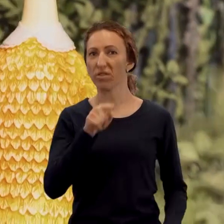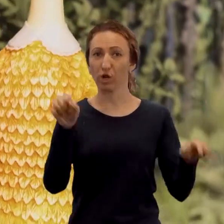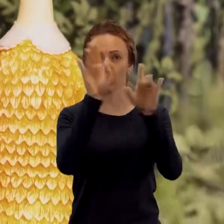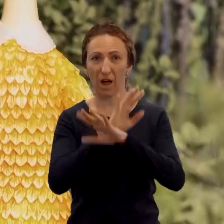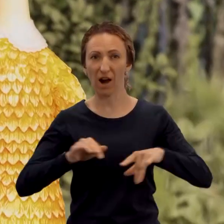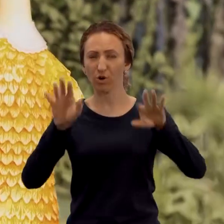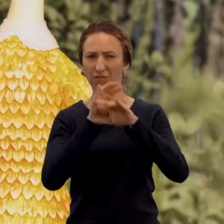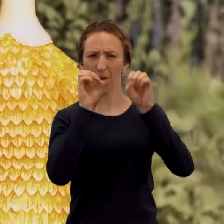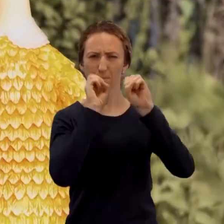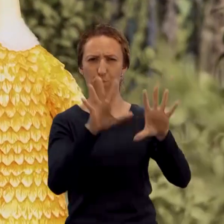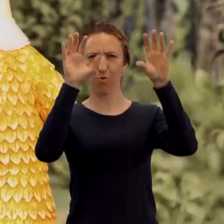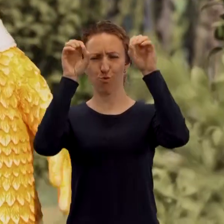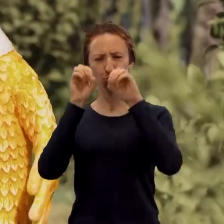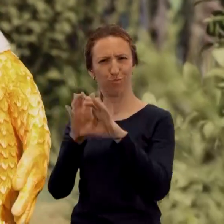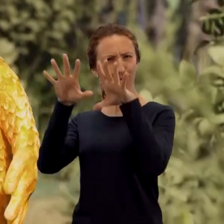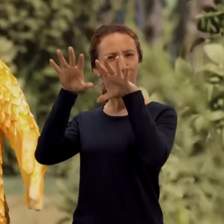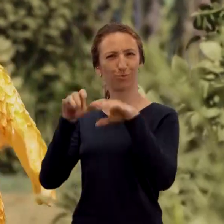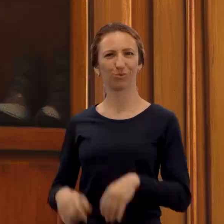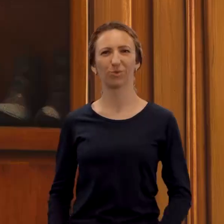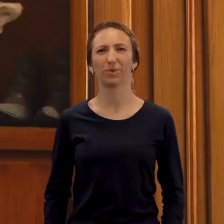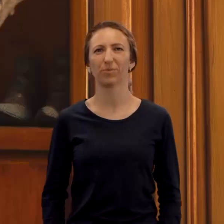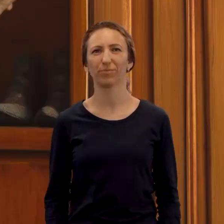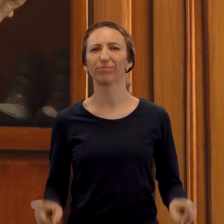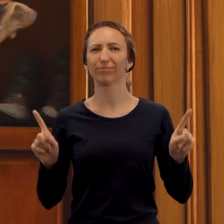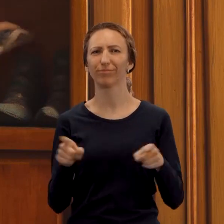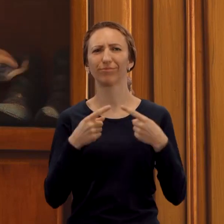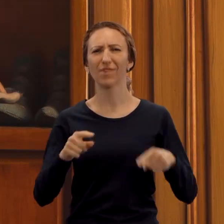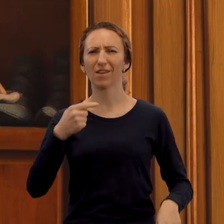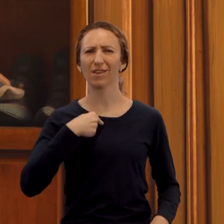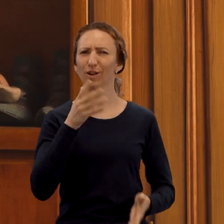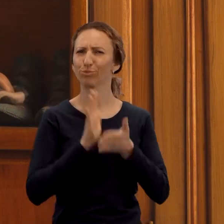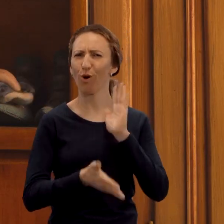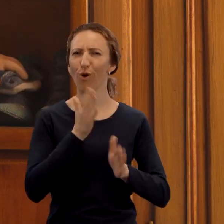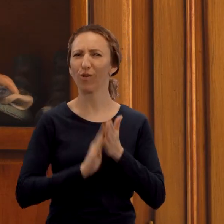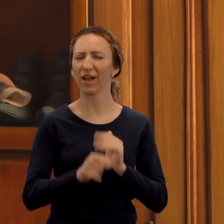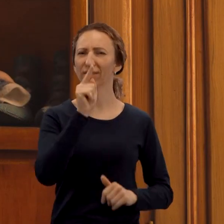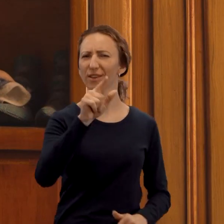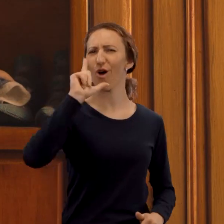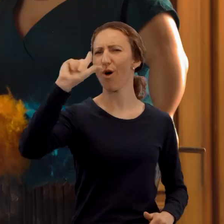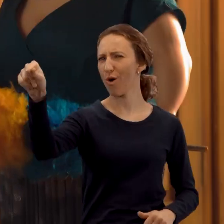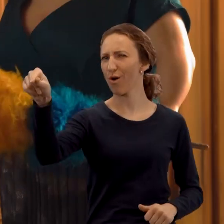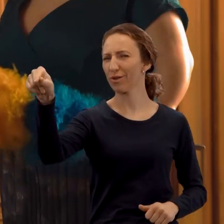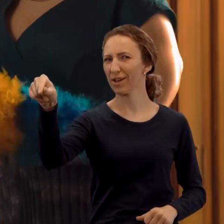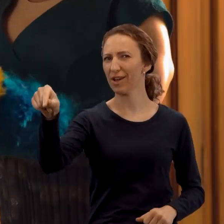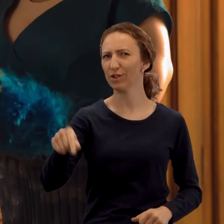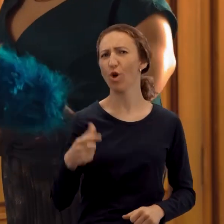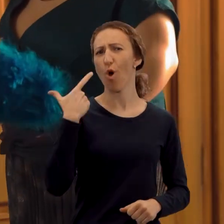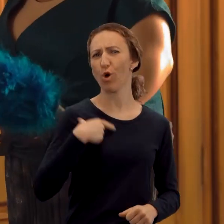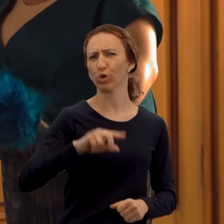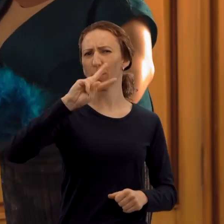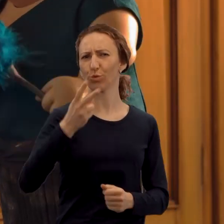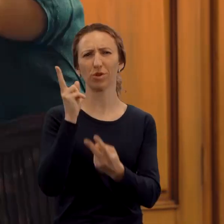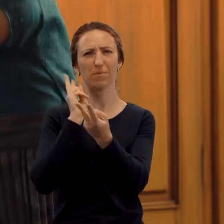przecież czarodziejką Więc pewnie to jakiś czar Odsuń się trochę Ścieram tu górze Saba się